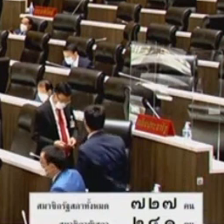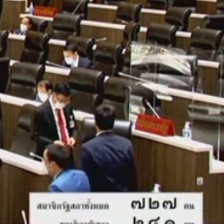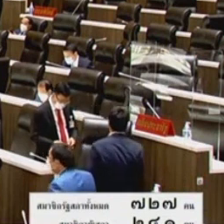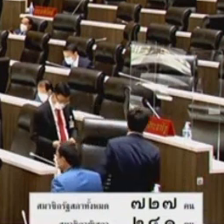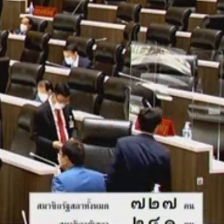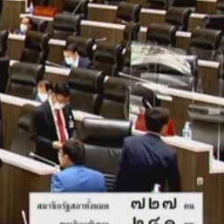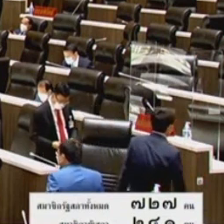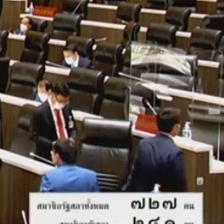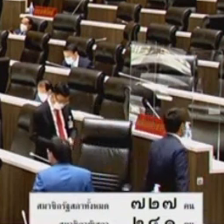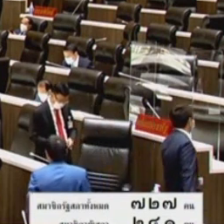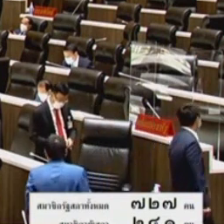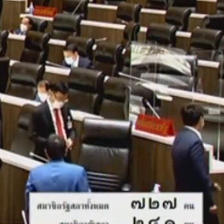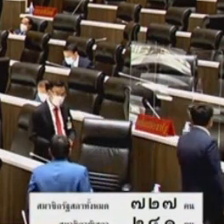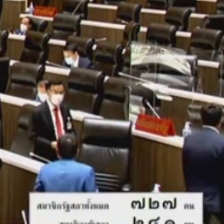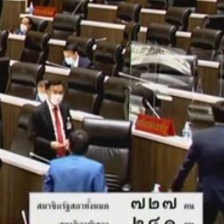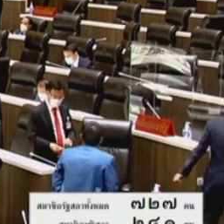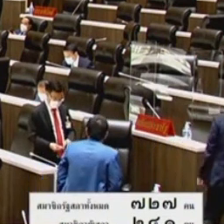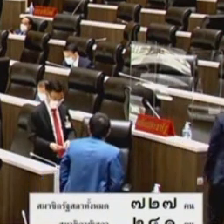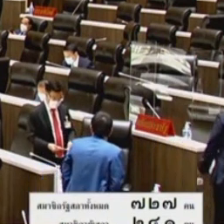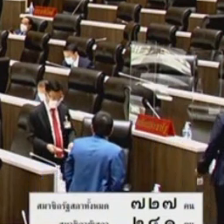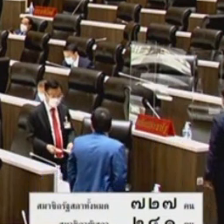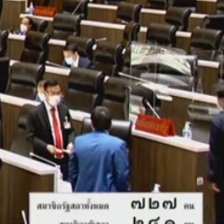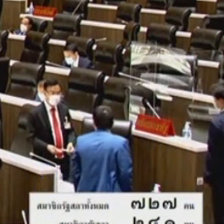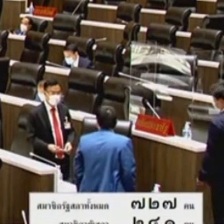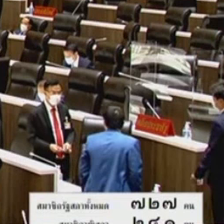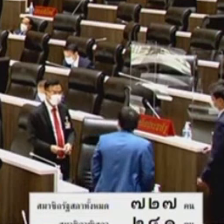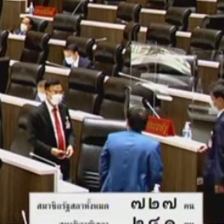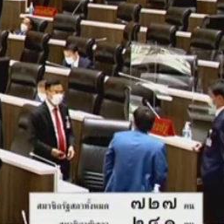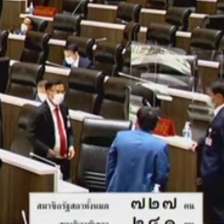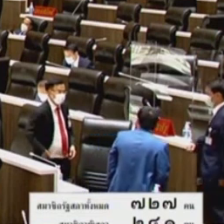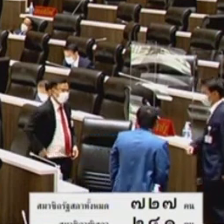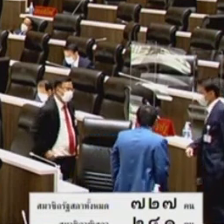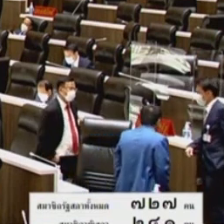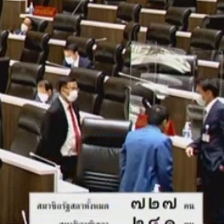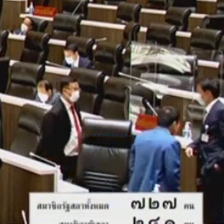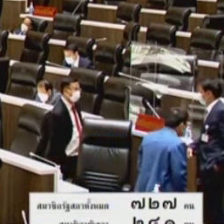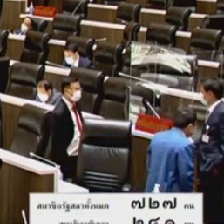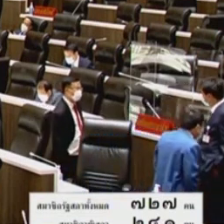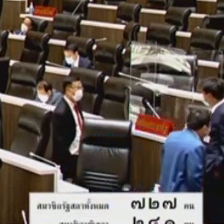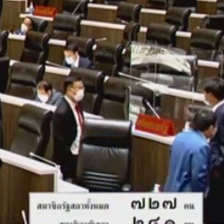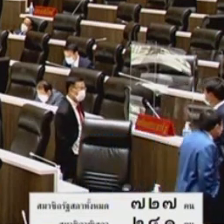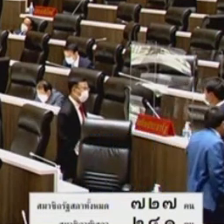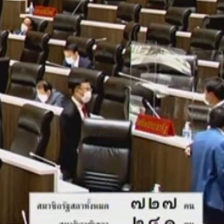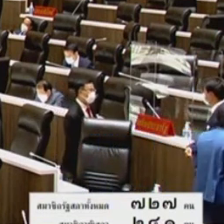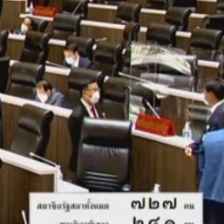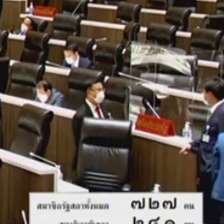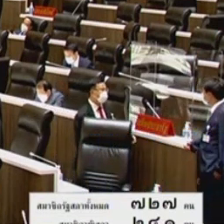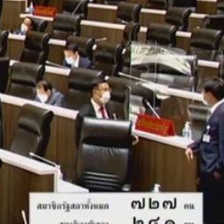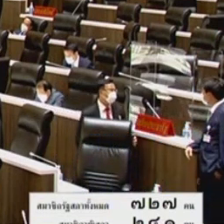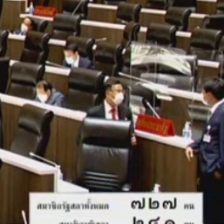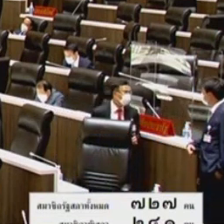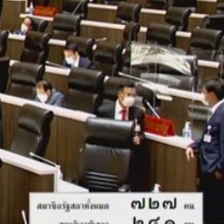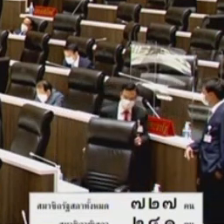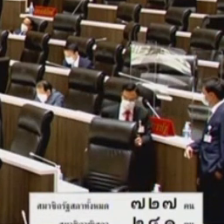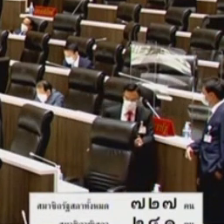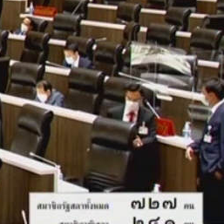รัฐได้รวมถึงกำหนดห้ามทำโครงการที่มีผลกระทบต่อชุมชนร้ายแรงด้านคุณภาพสิ่งแวดล้อมทรัพยากร